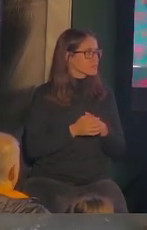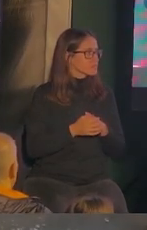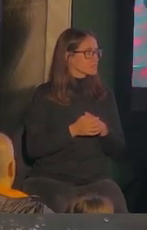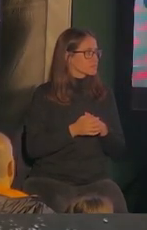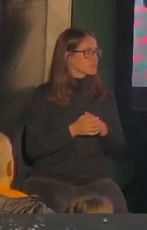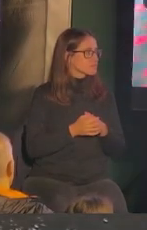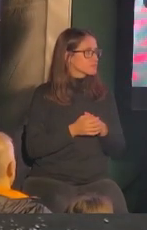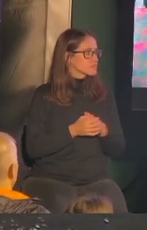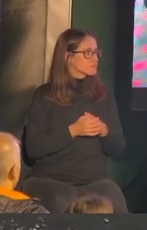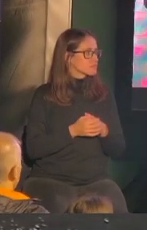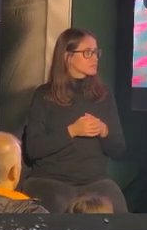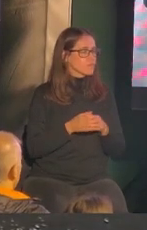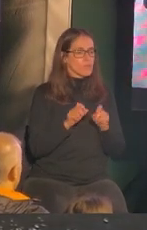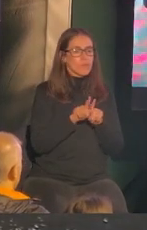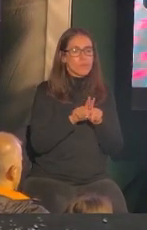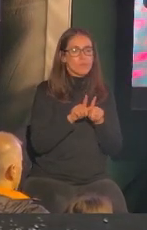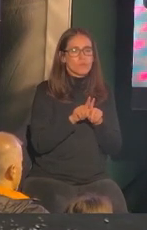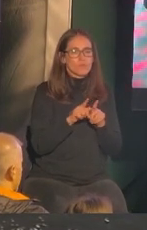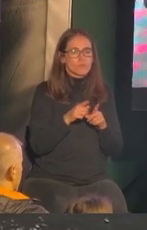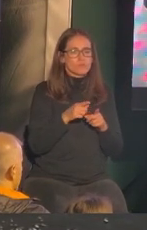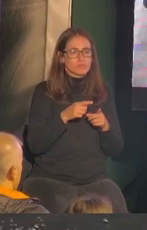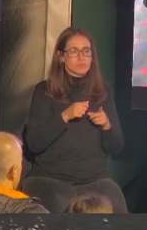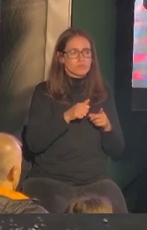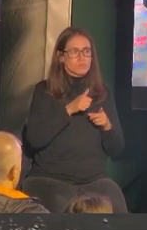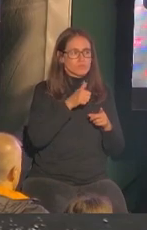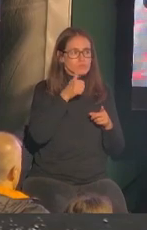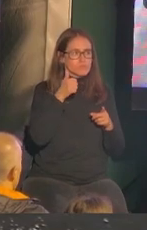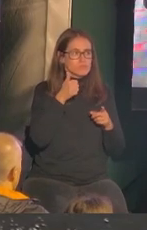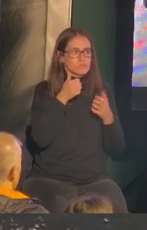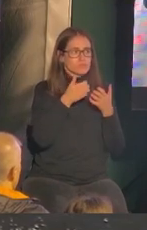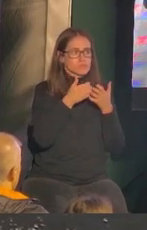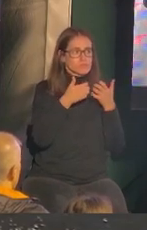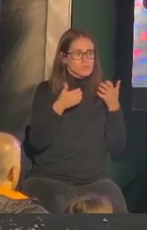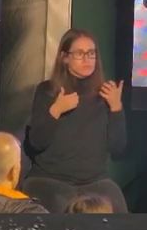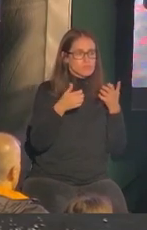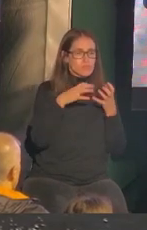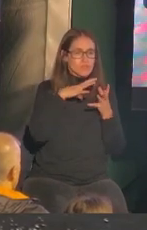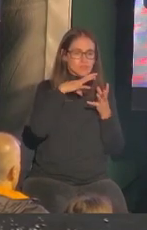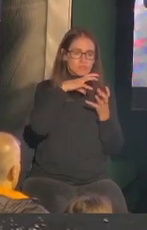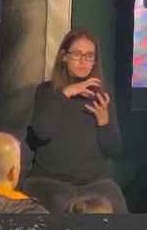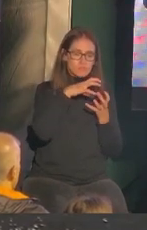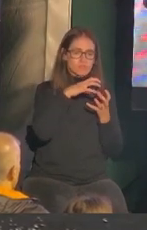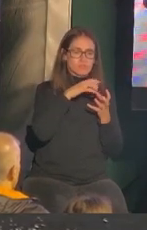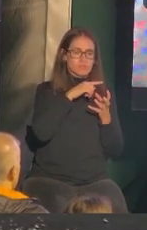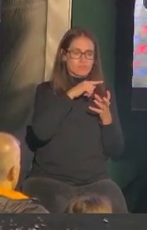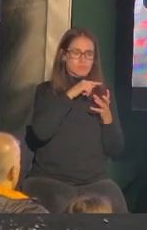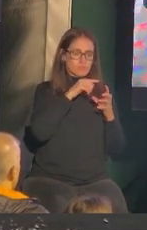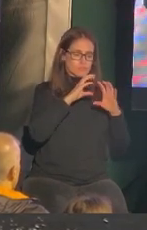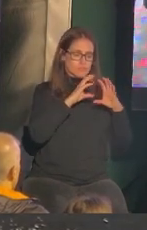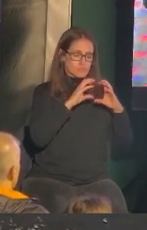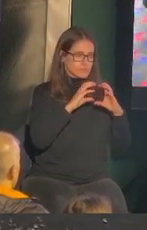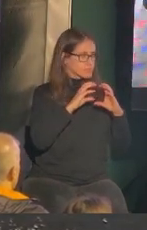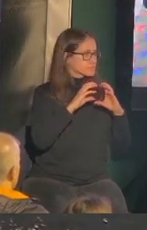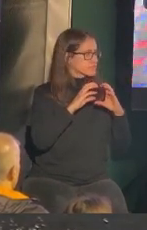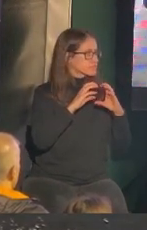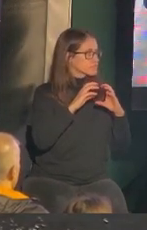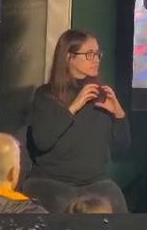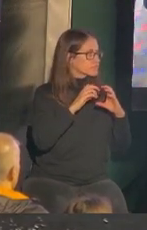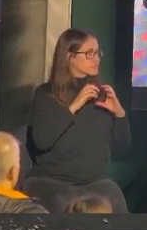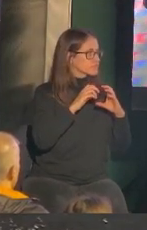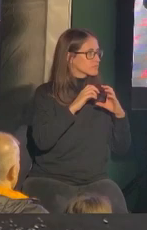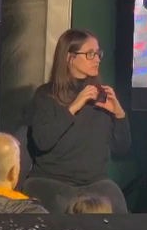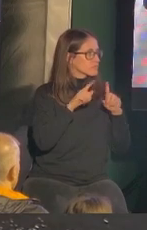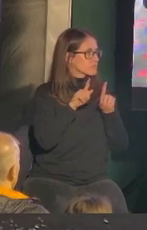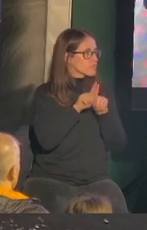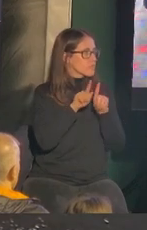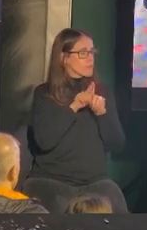tenir sensació de mastegar més, de que siguin més densos, i evidentment el gust, és una combinació.